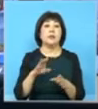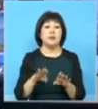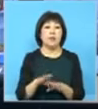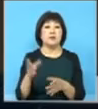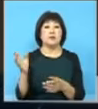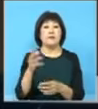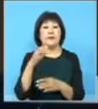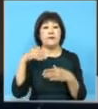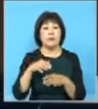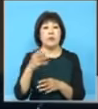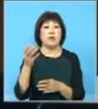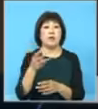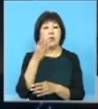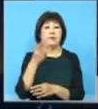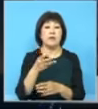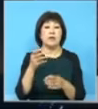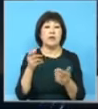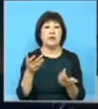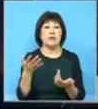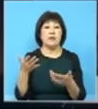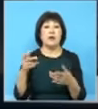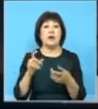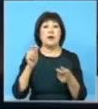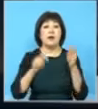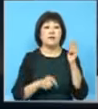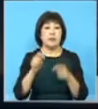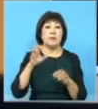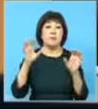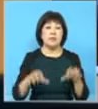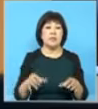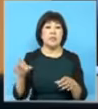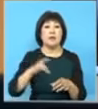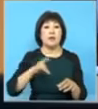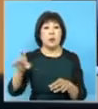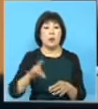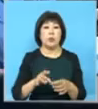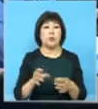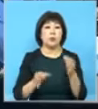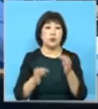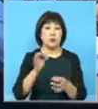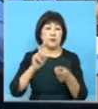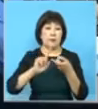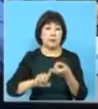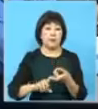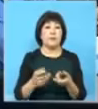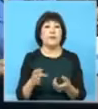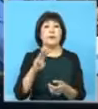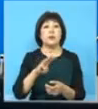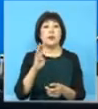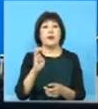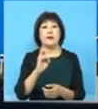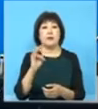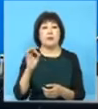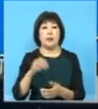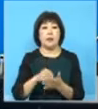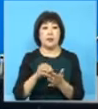посредством видеоконференц-связи в онлайн-режиме были подключены председатели и судьи районных судов. Председатель Актюбинского областного суда Мураткали Акитай